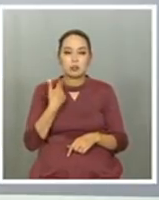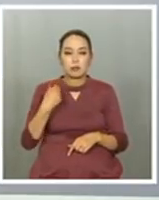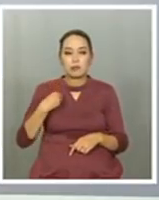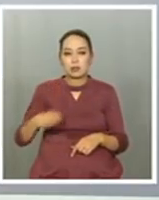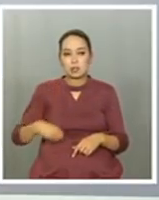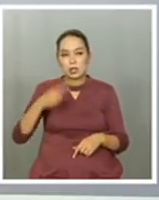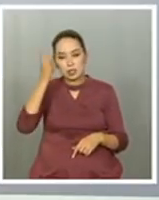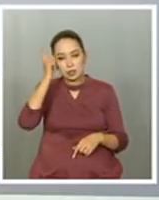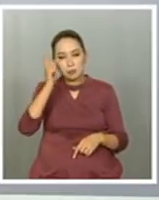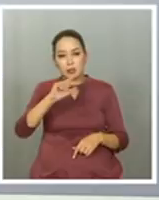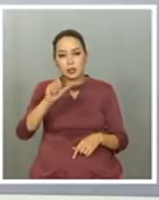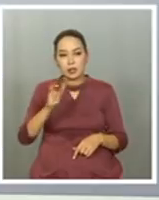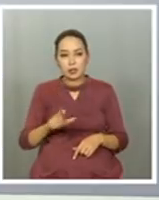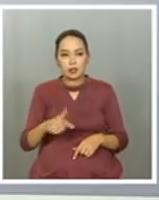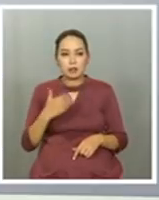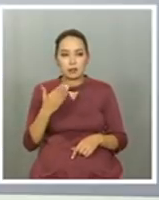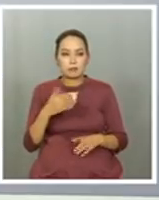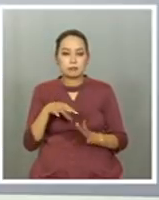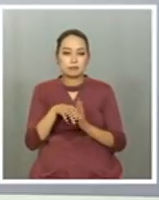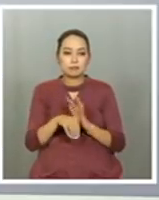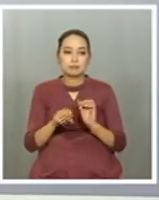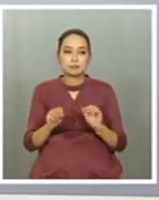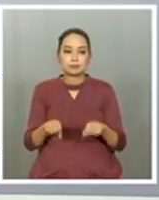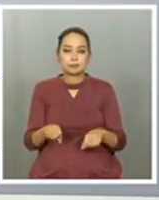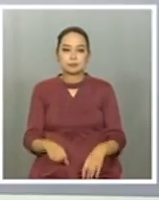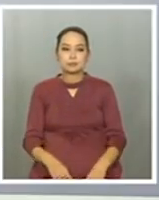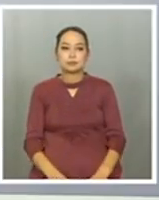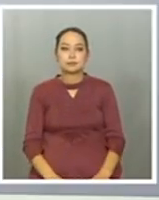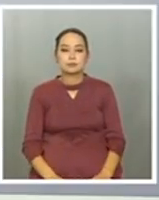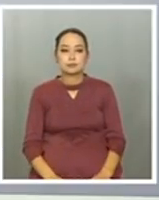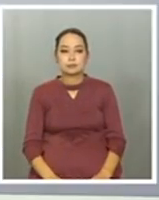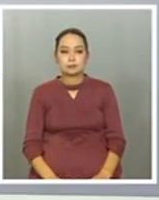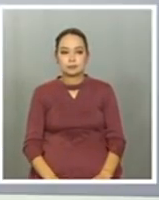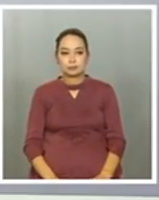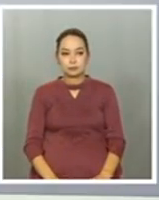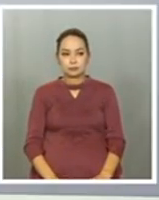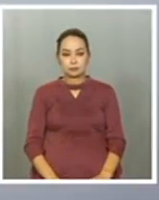Италия мемлекеттерін алға тартып айтуымызға болады.